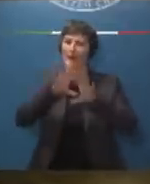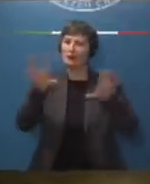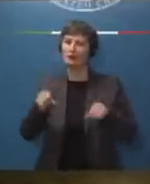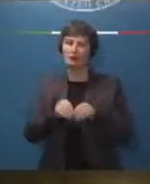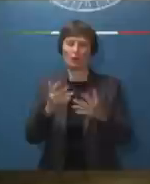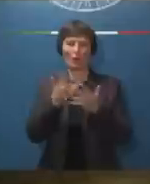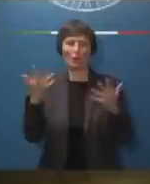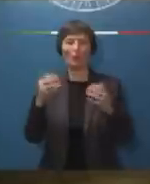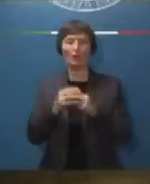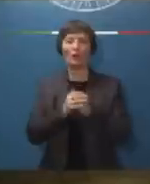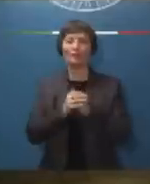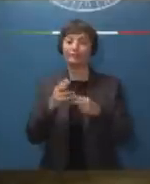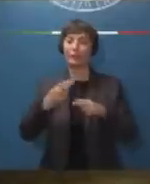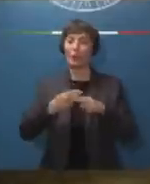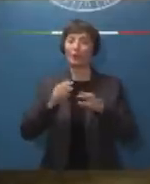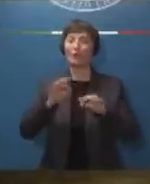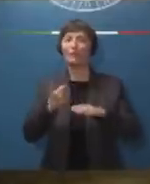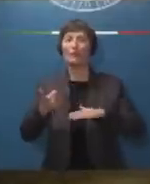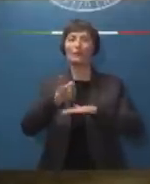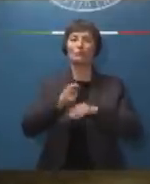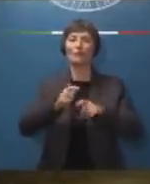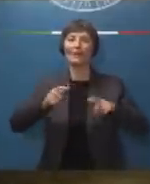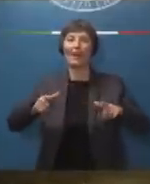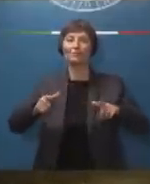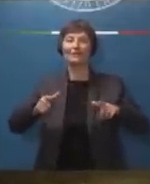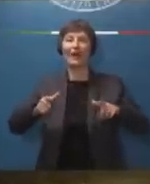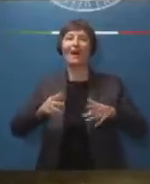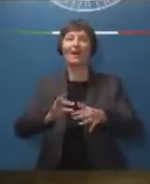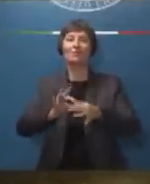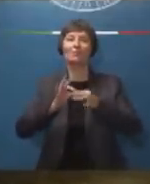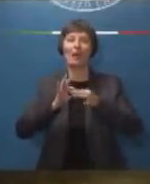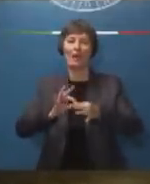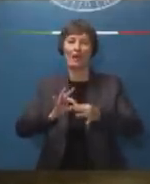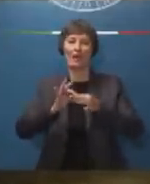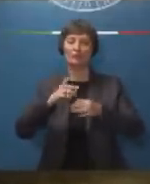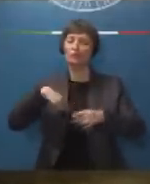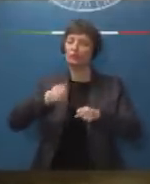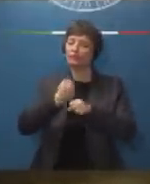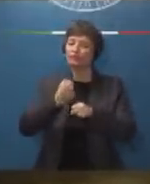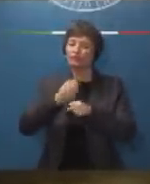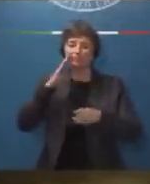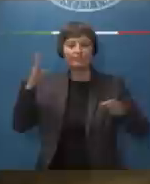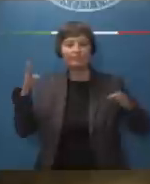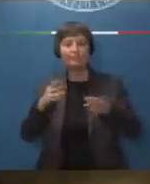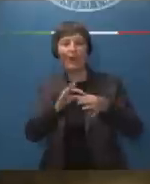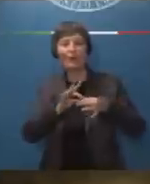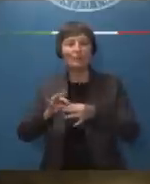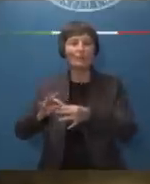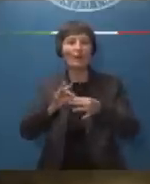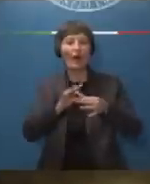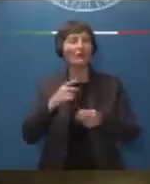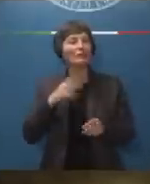conferma una capitale di pace Noi lavoriamo per la pace e guardiamo con speranza con speranza l'impegno del presidente